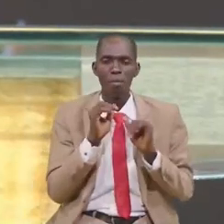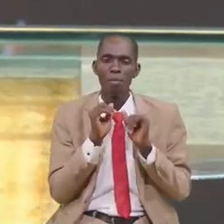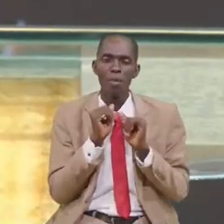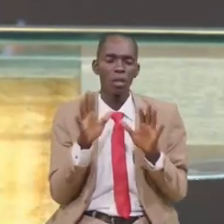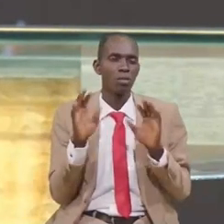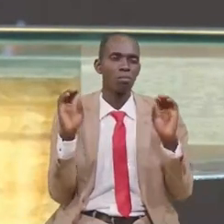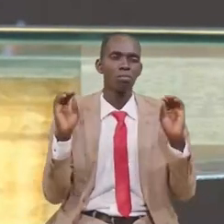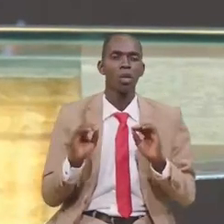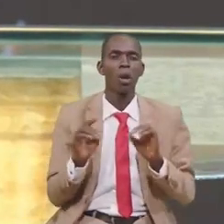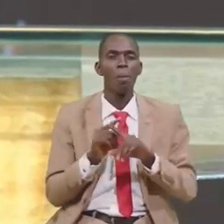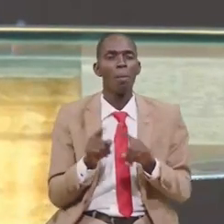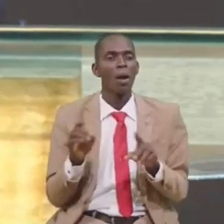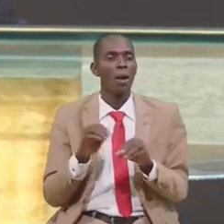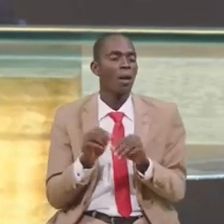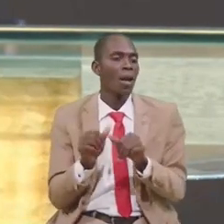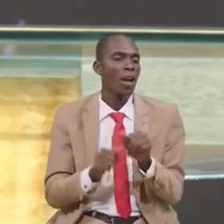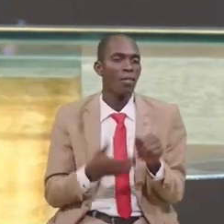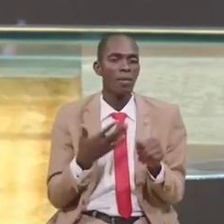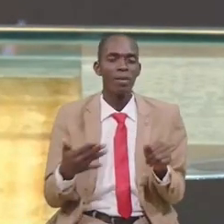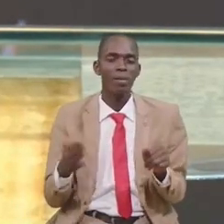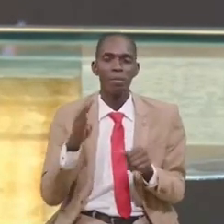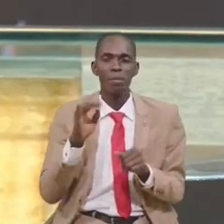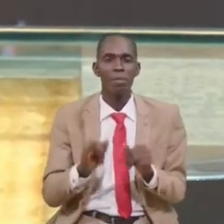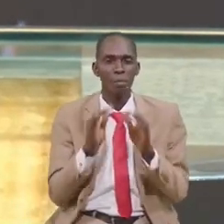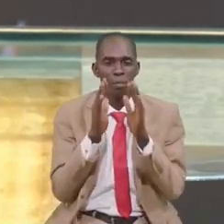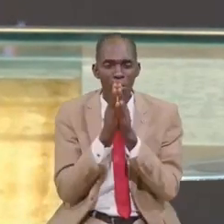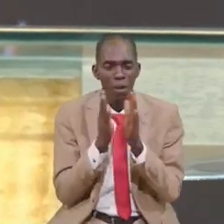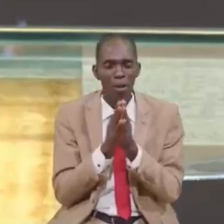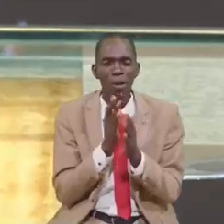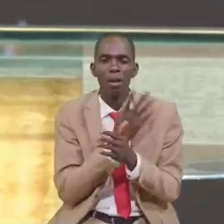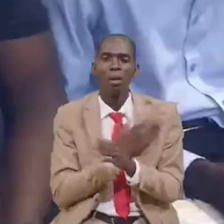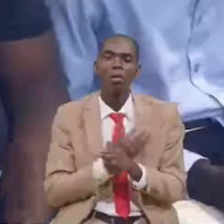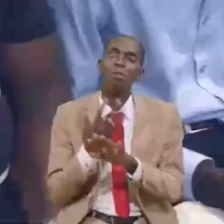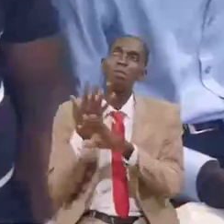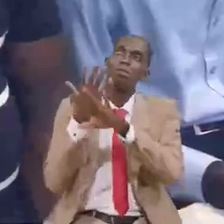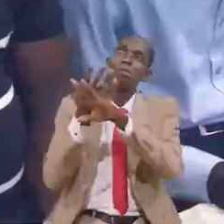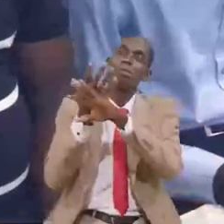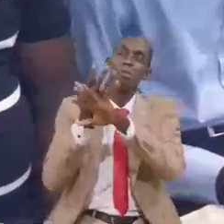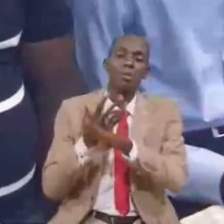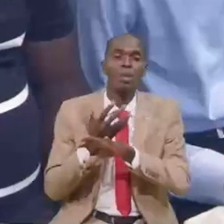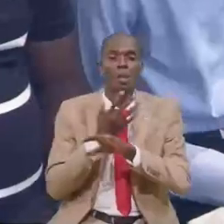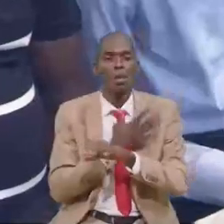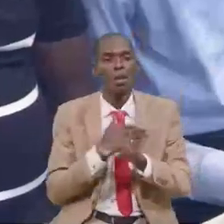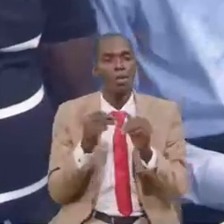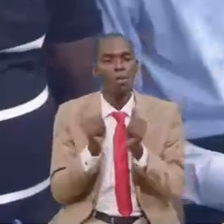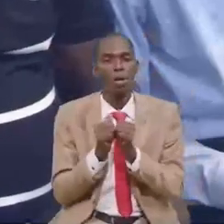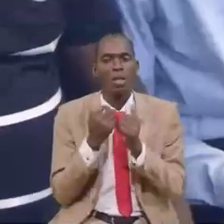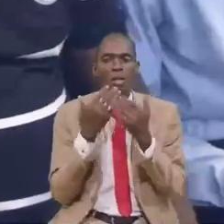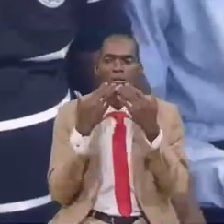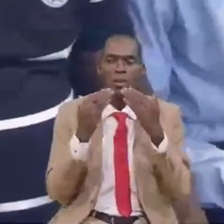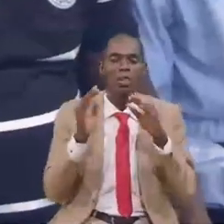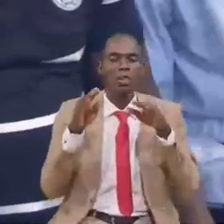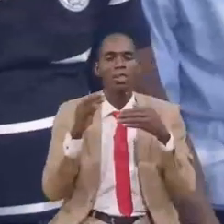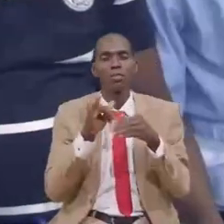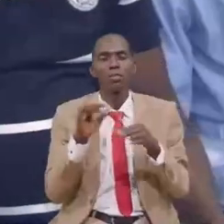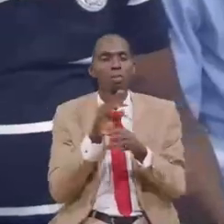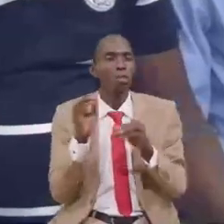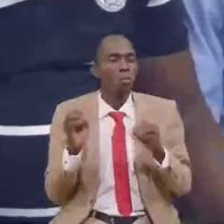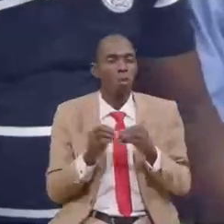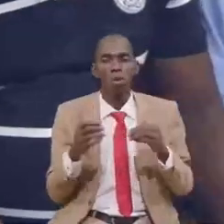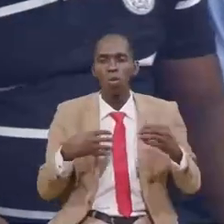en toute chose, faites connaître vos besoins à Dieu par des prières et des supplications avec des actions de